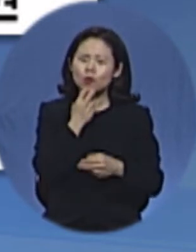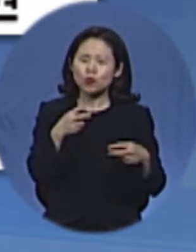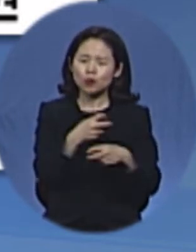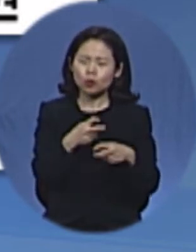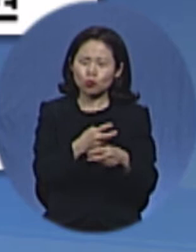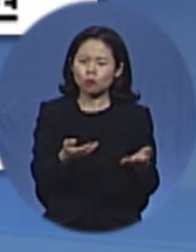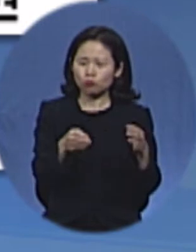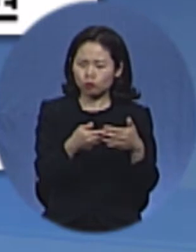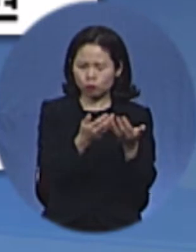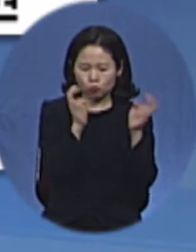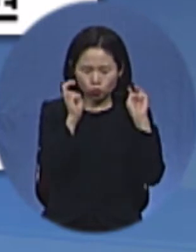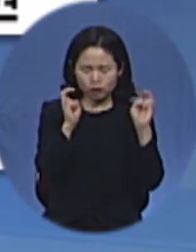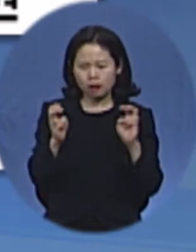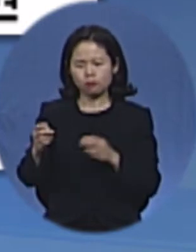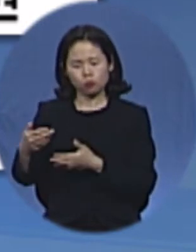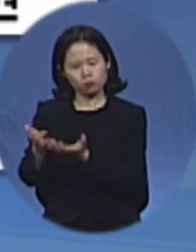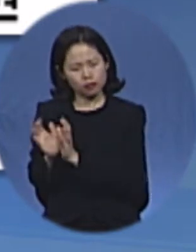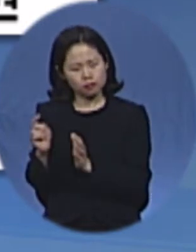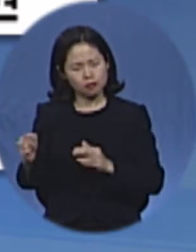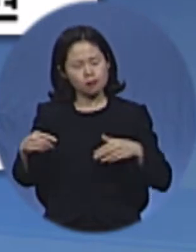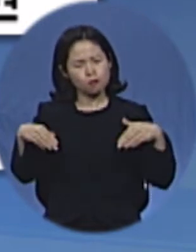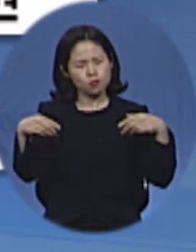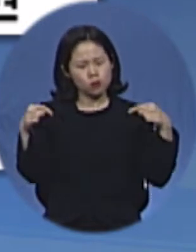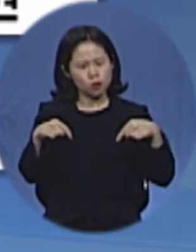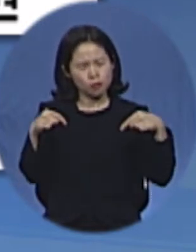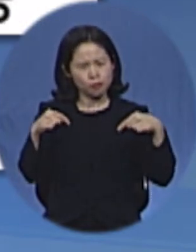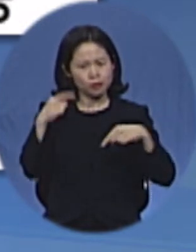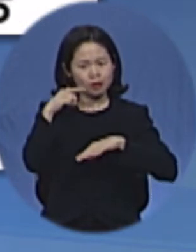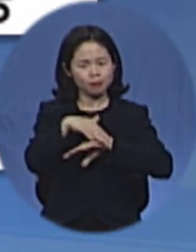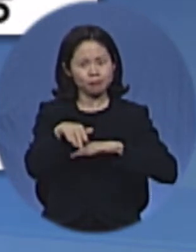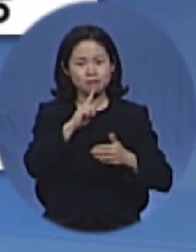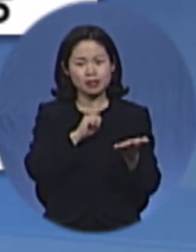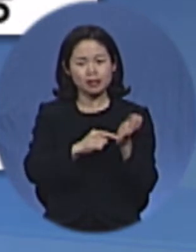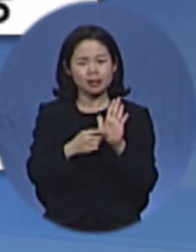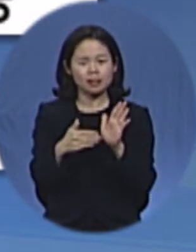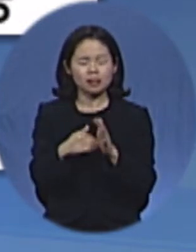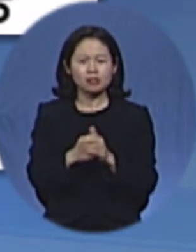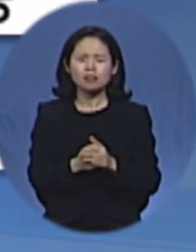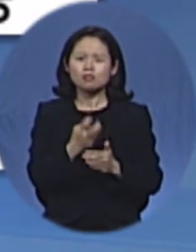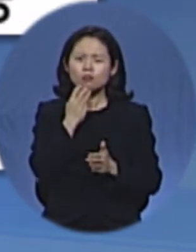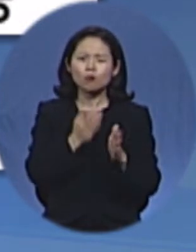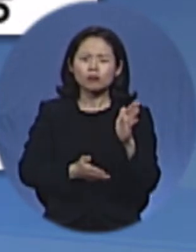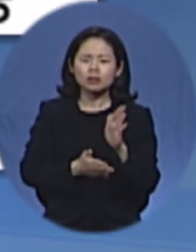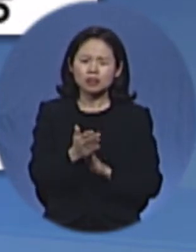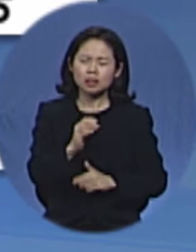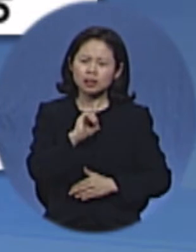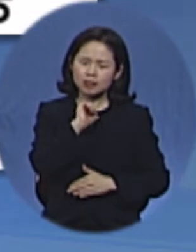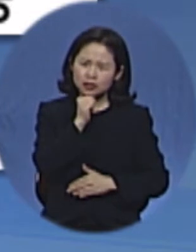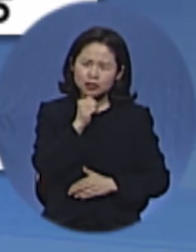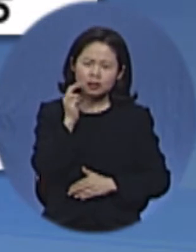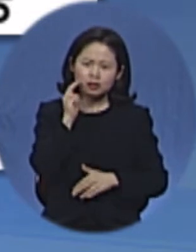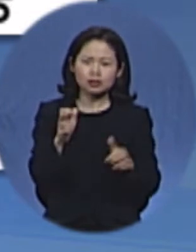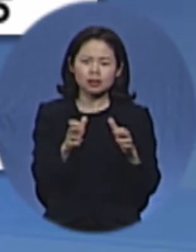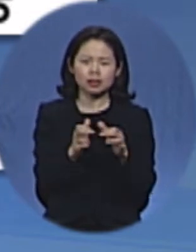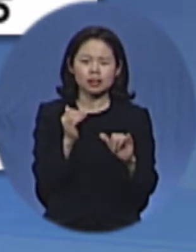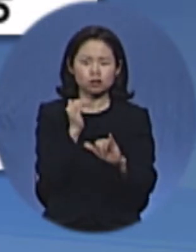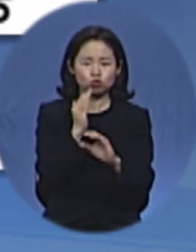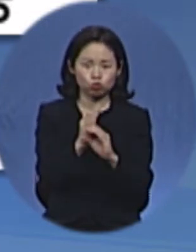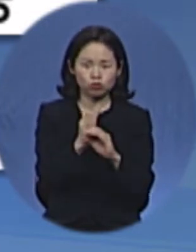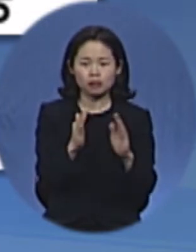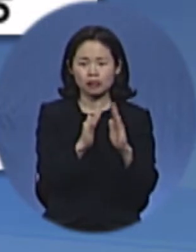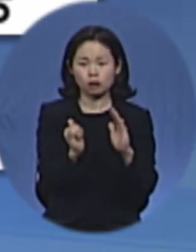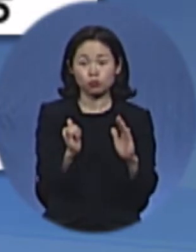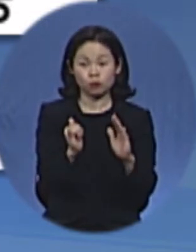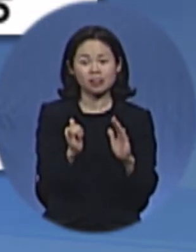문제점들이 해결될 수 있도록 협의해 나갈 계획이라고 밝혔습니다. 서울시가 저소득 중증장애인 가구 중 100가구를